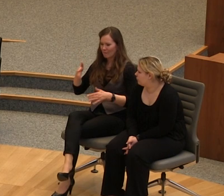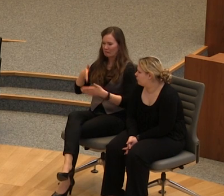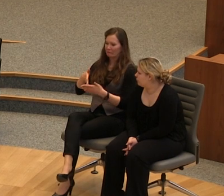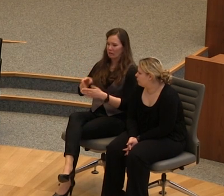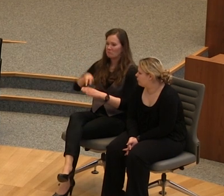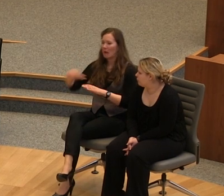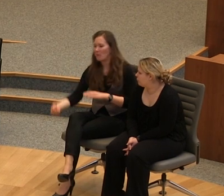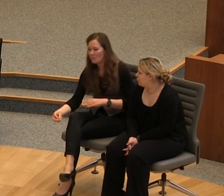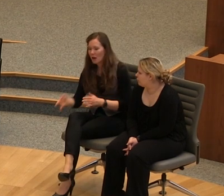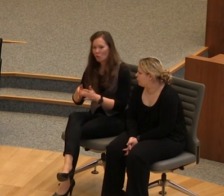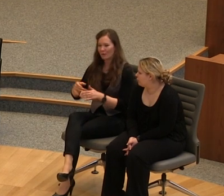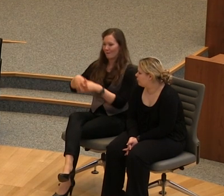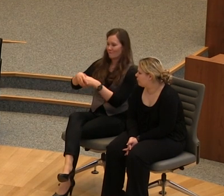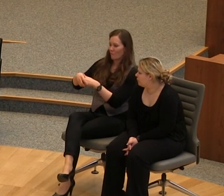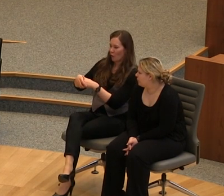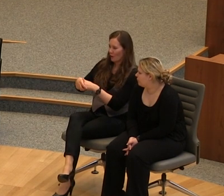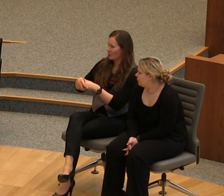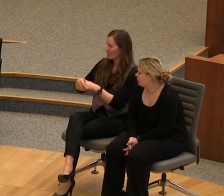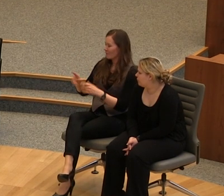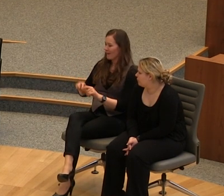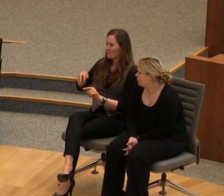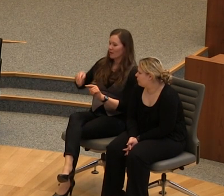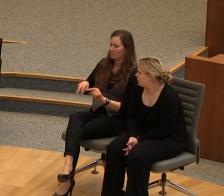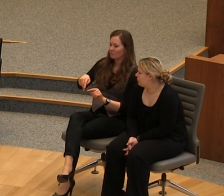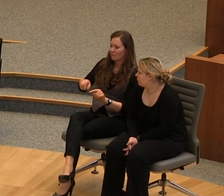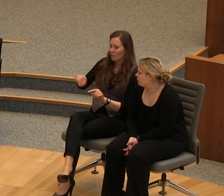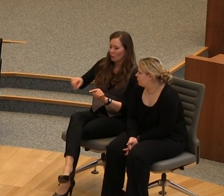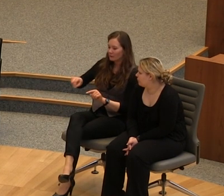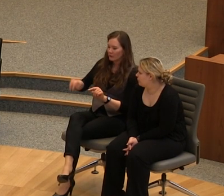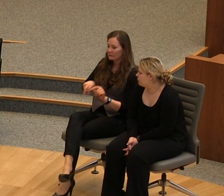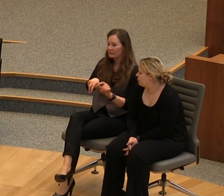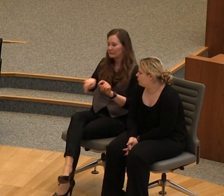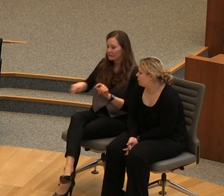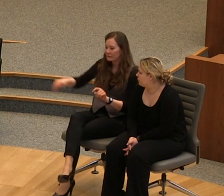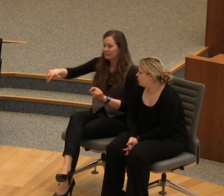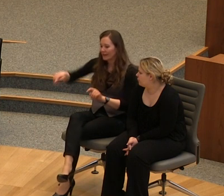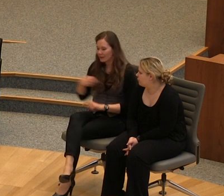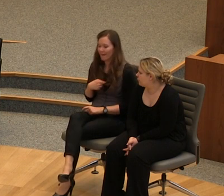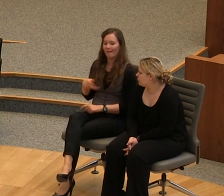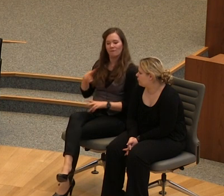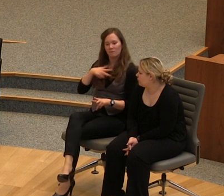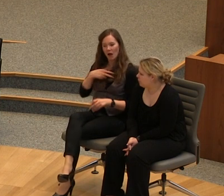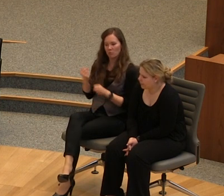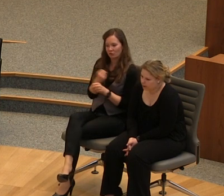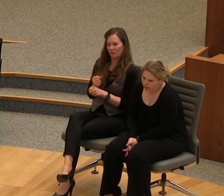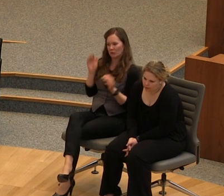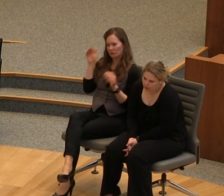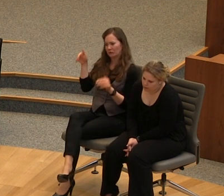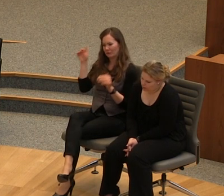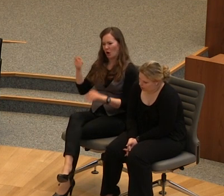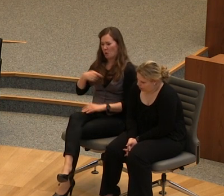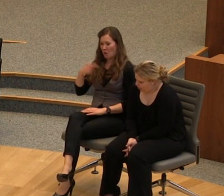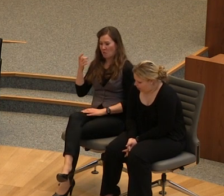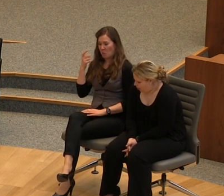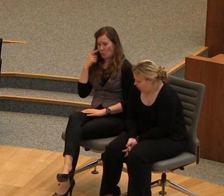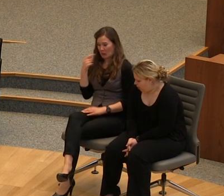Stolperfallen, meinen Freund um Baumwurzeln herumzuführen. Also ich war wirklich intensiv beschäftigt und dachte schon, kriege ich